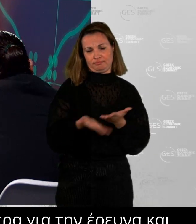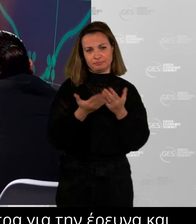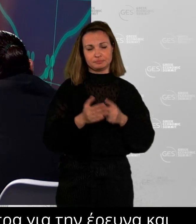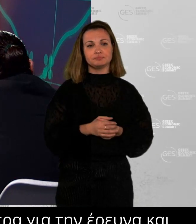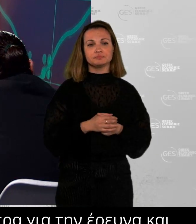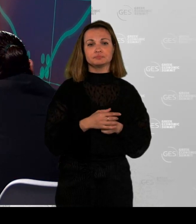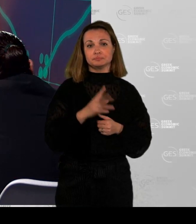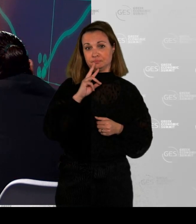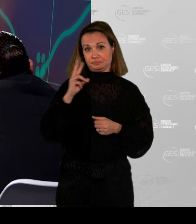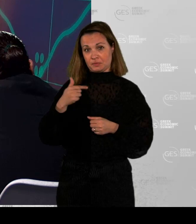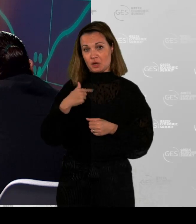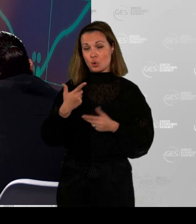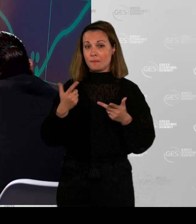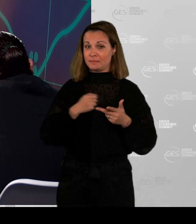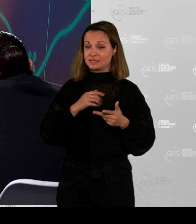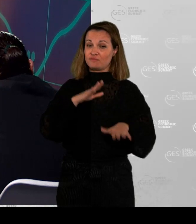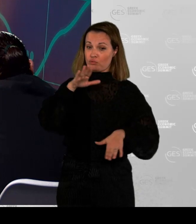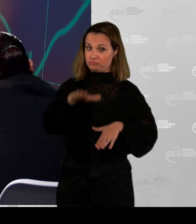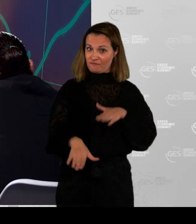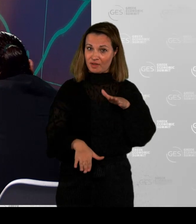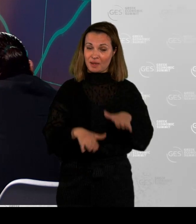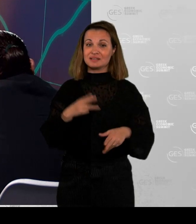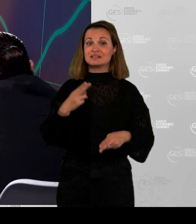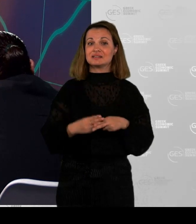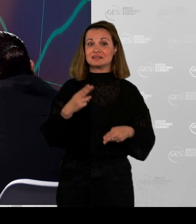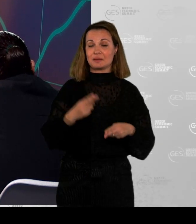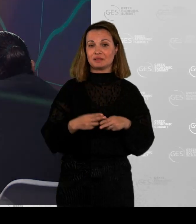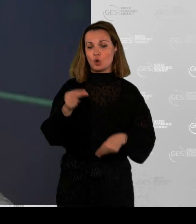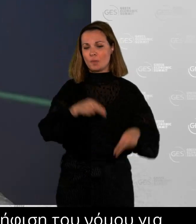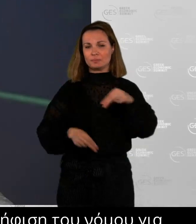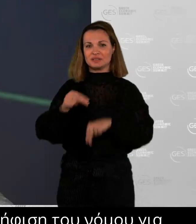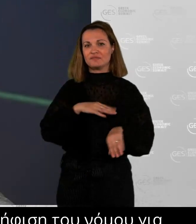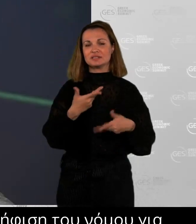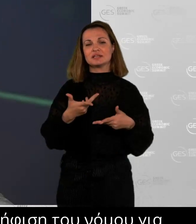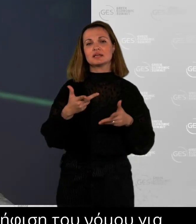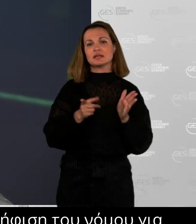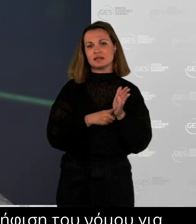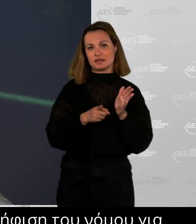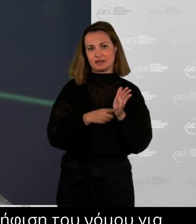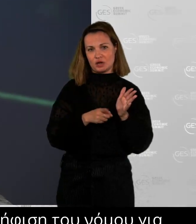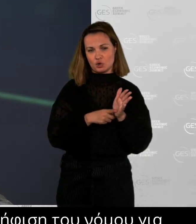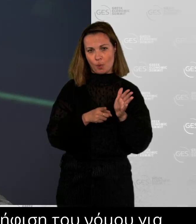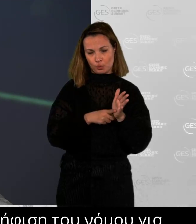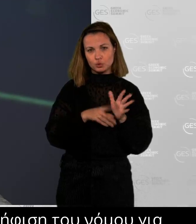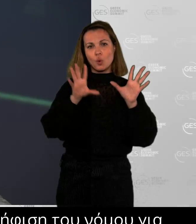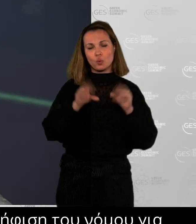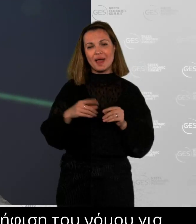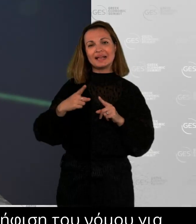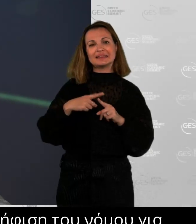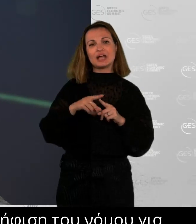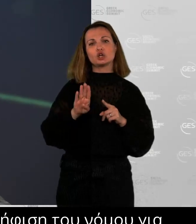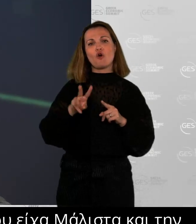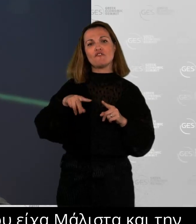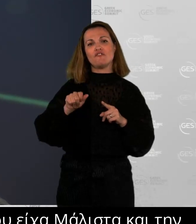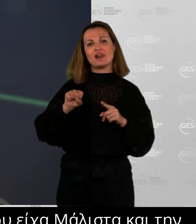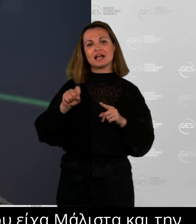βήμα ήταν η ψήφιση του νόμου για τους τεχνοβλαστούς την προηγούμενη εβδομάδα, όπου είχα μάλιστα και την χαρά και την τιμή να είμαι ο εισηγητής